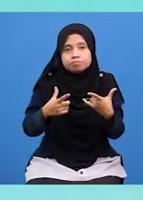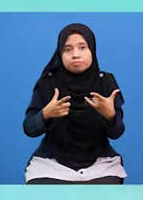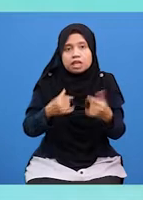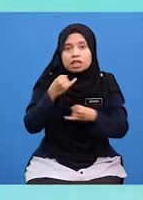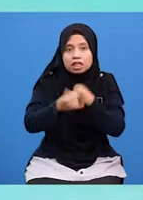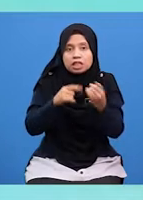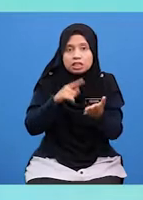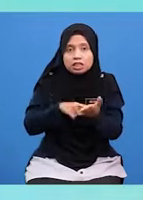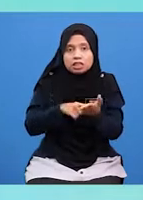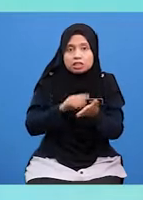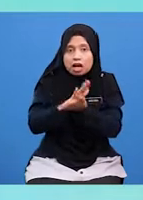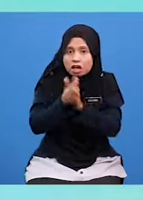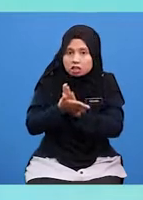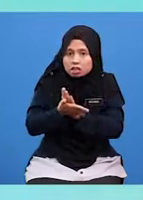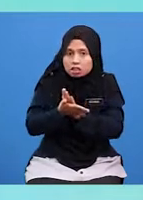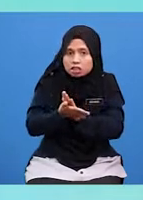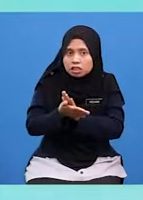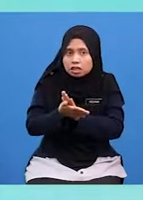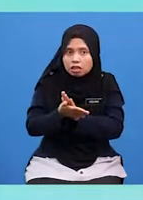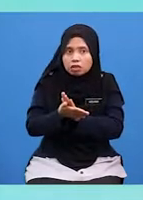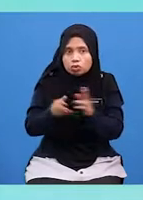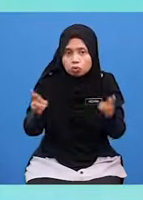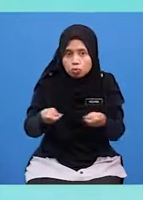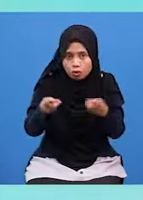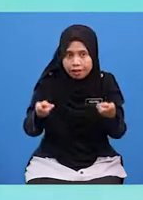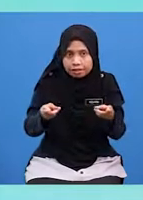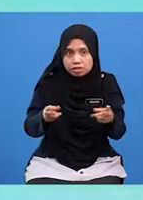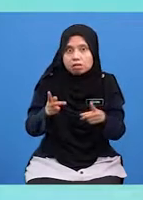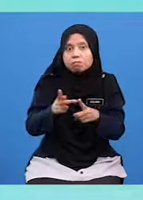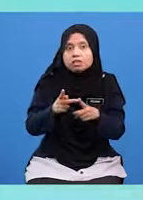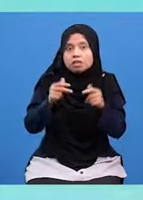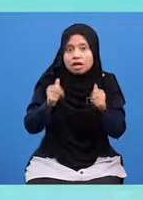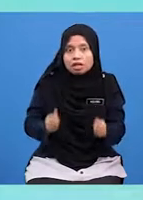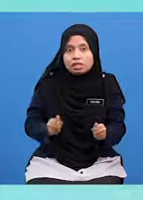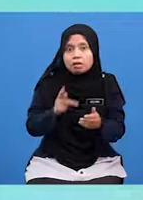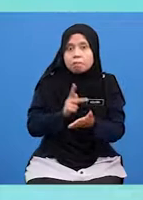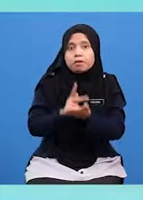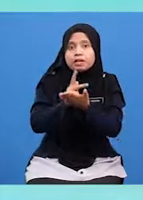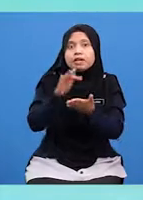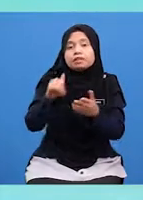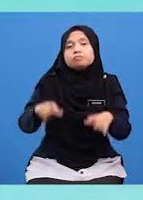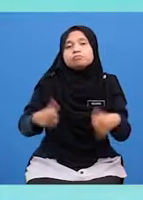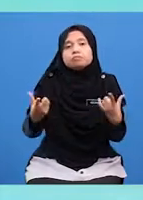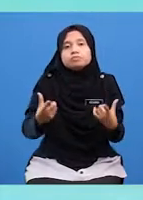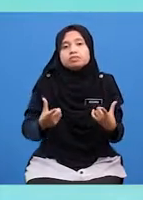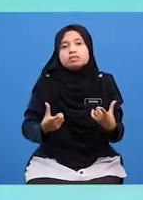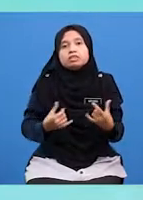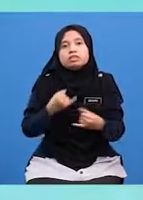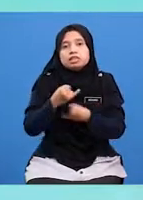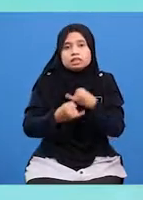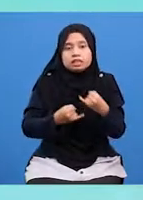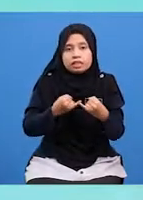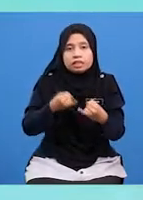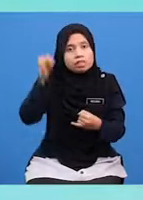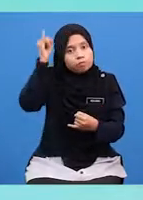Kejayaan tokoh ini juga menjadi perangsang atau dorongan kepada ahli pelayaran yang lain.